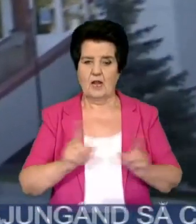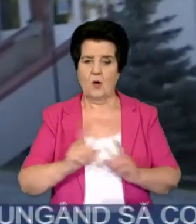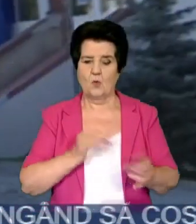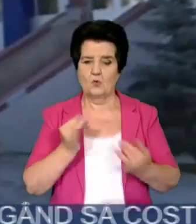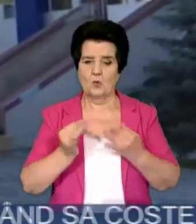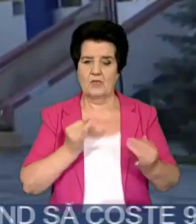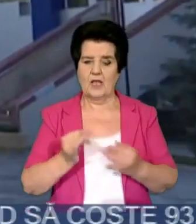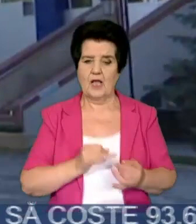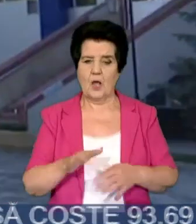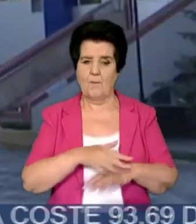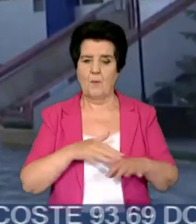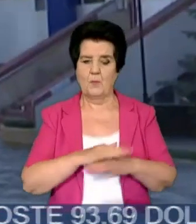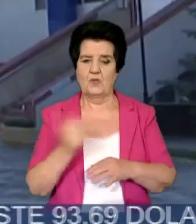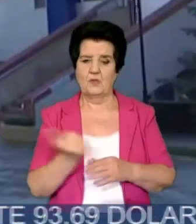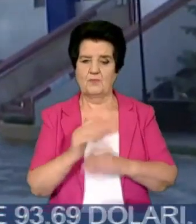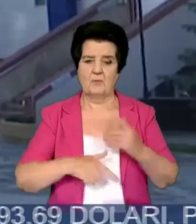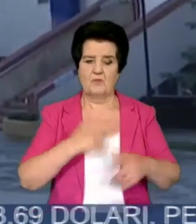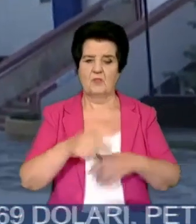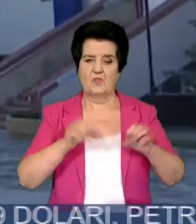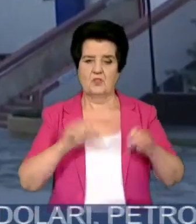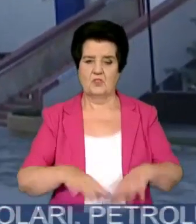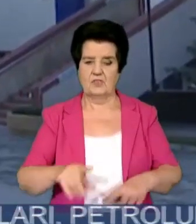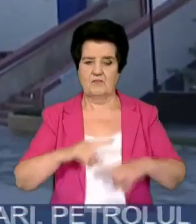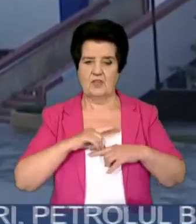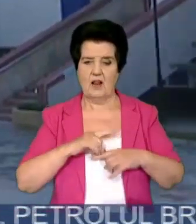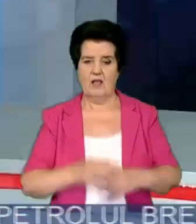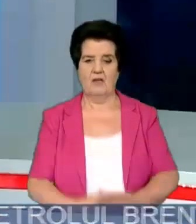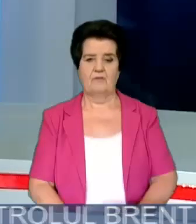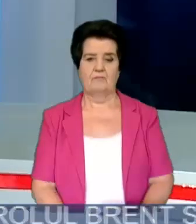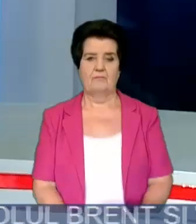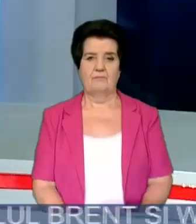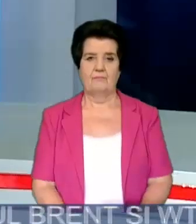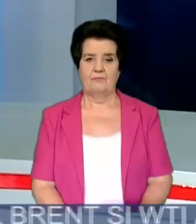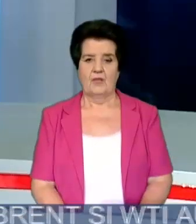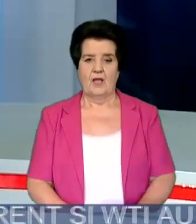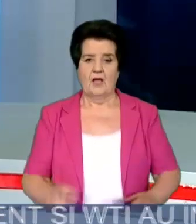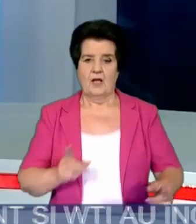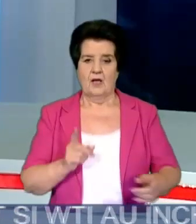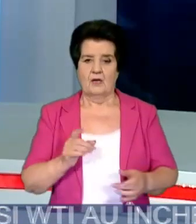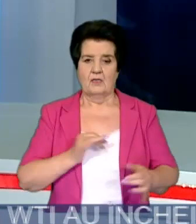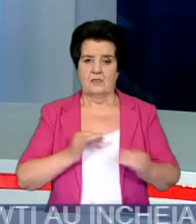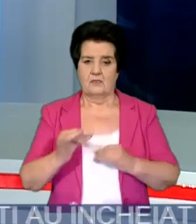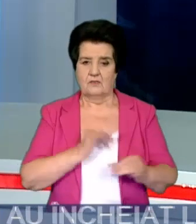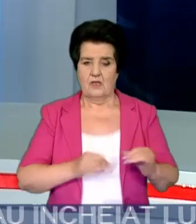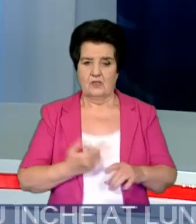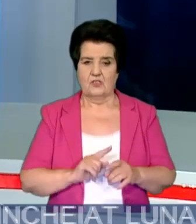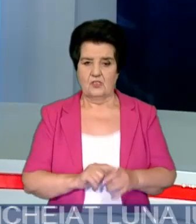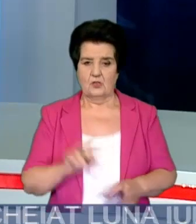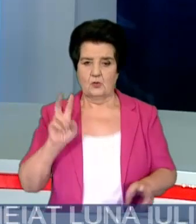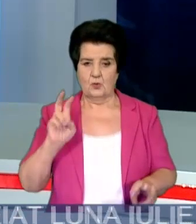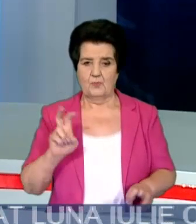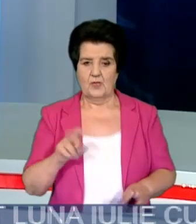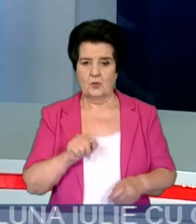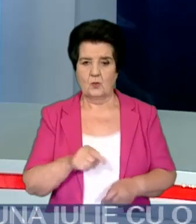publice, iar săptămâna viitoare va fi luată decizia finală. Discut în continuare acest subiect